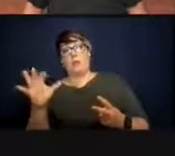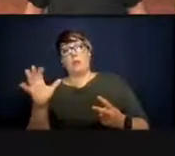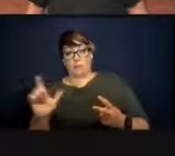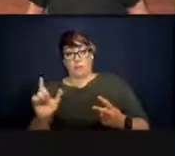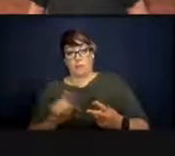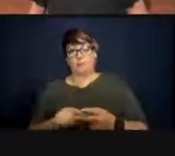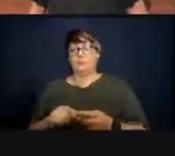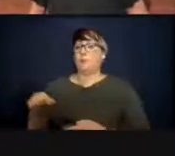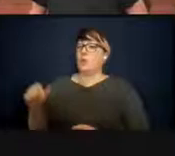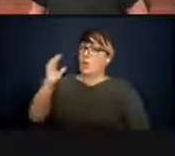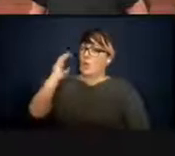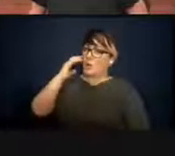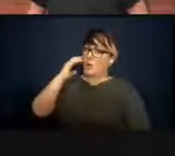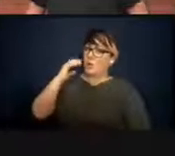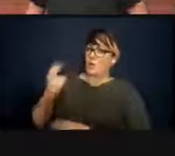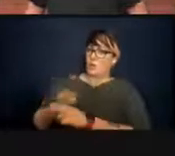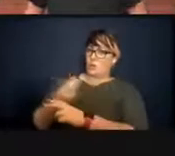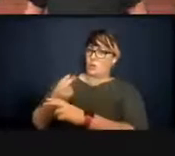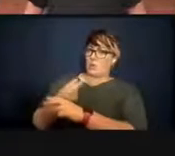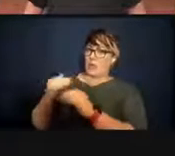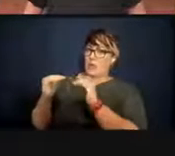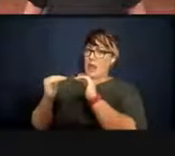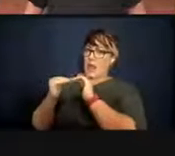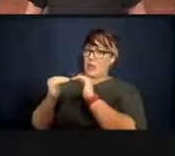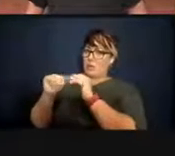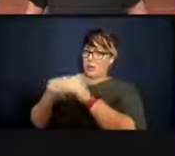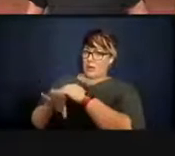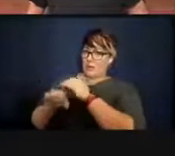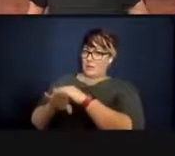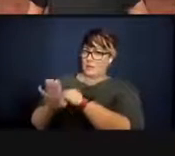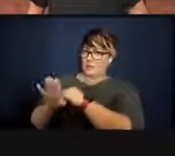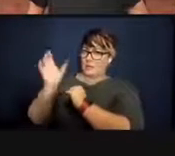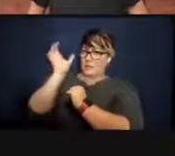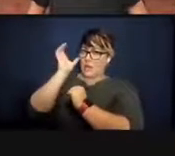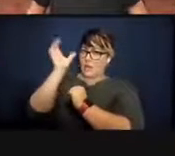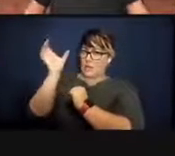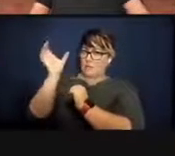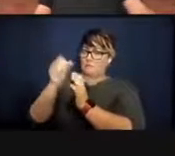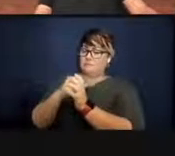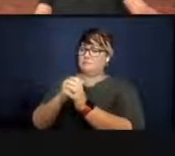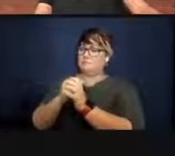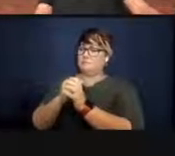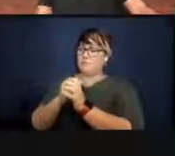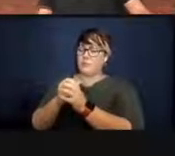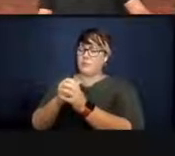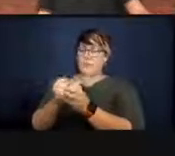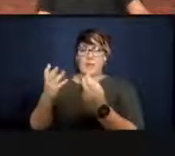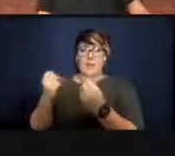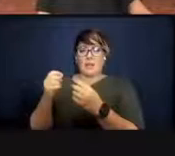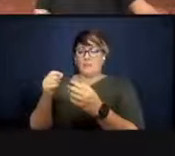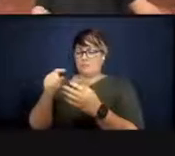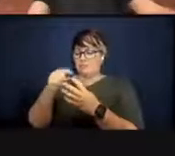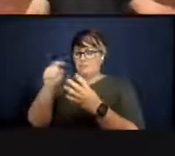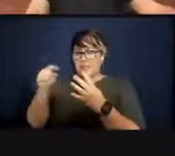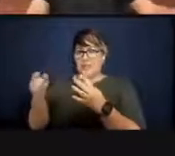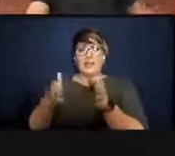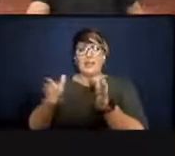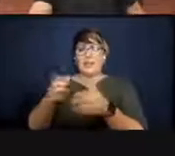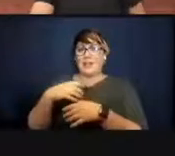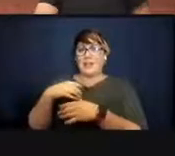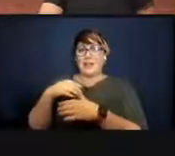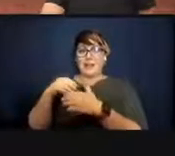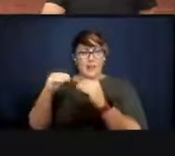قلته. نحن نستخدم مفهوم الوصول المنصف، وهناك طرق مختلفة